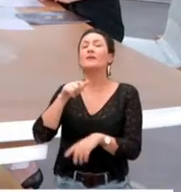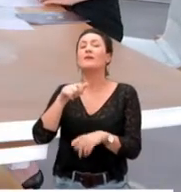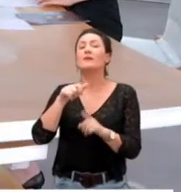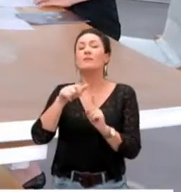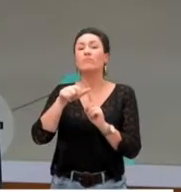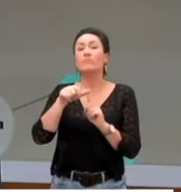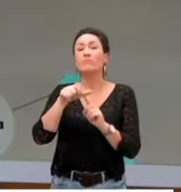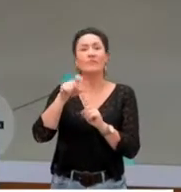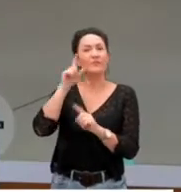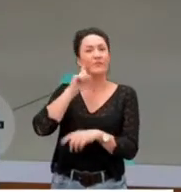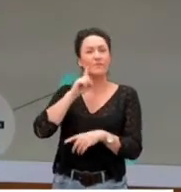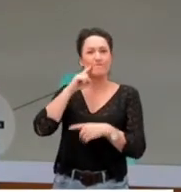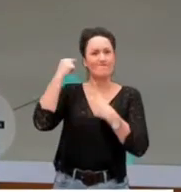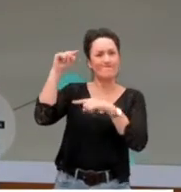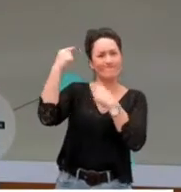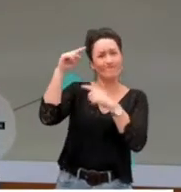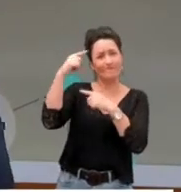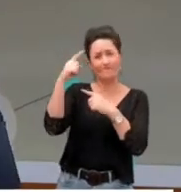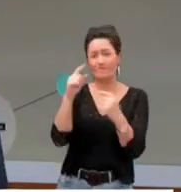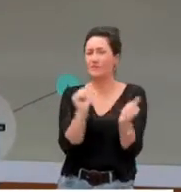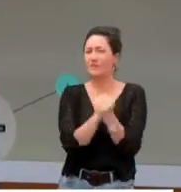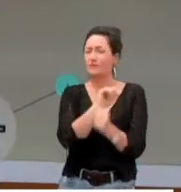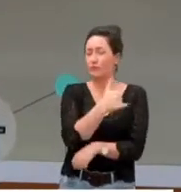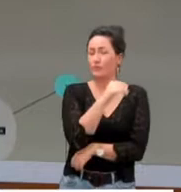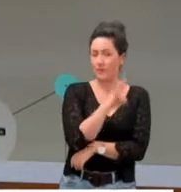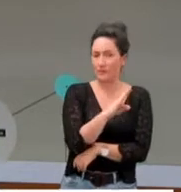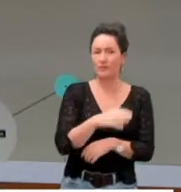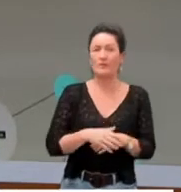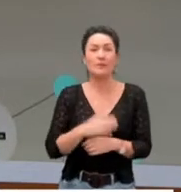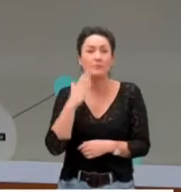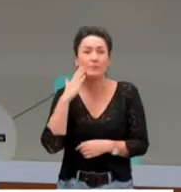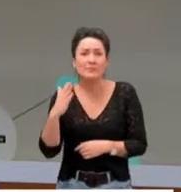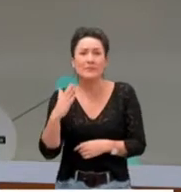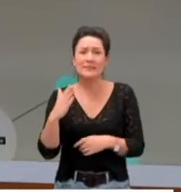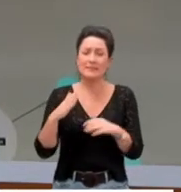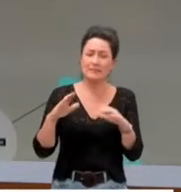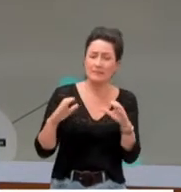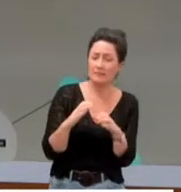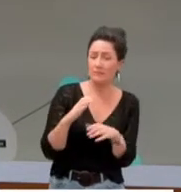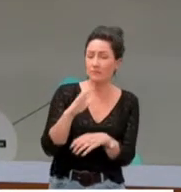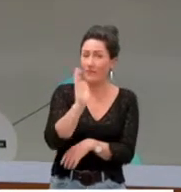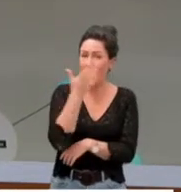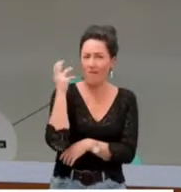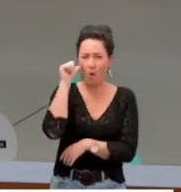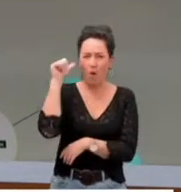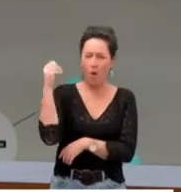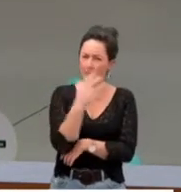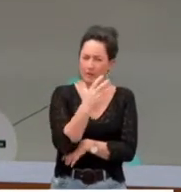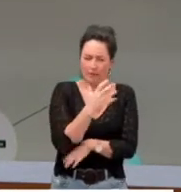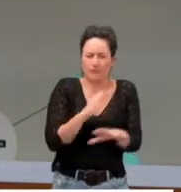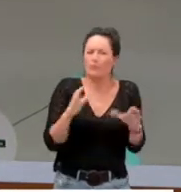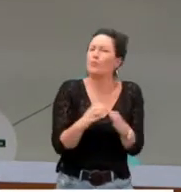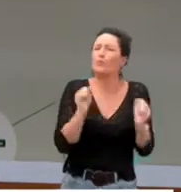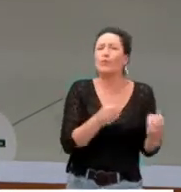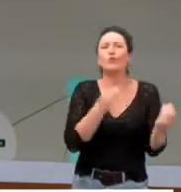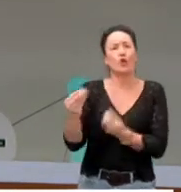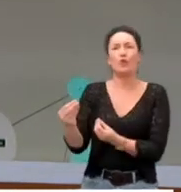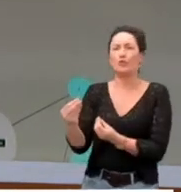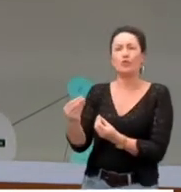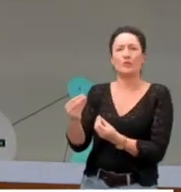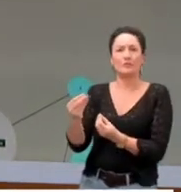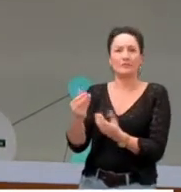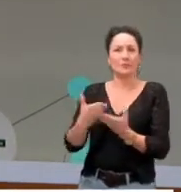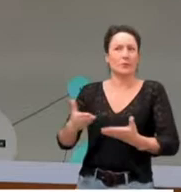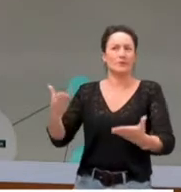vice-présidente. Eh bien oui, si la communauté afro-américaine se mobilisait considérablement, ça pourrait faire changer. Mais j'ajoute qu'il y a aussi